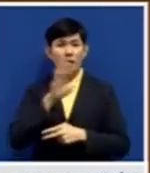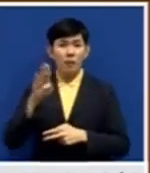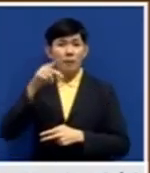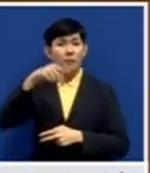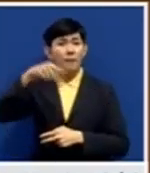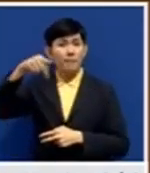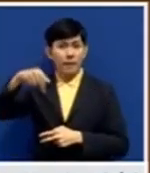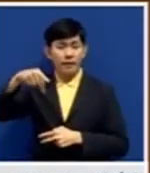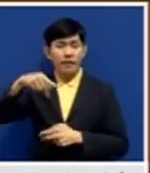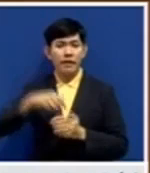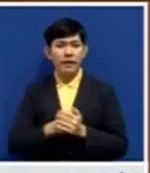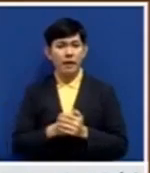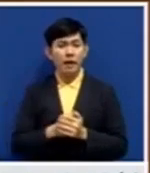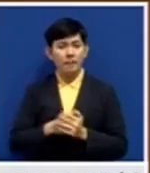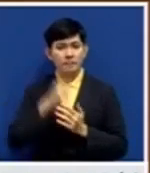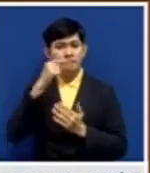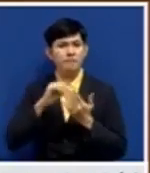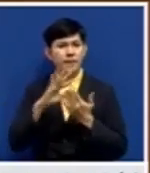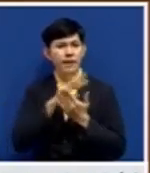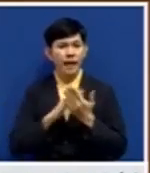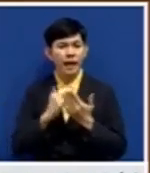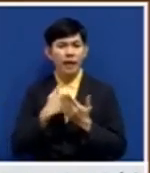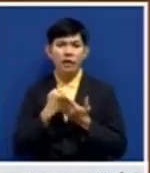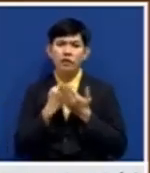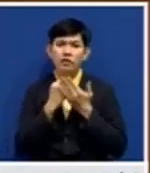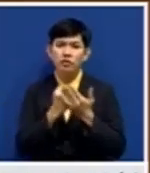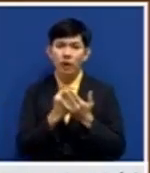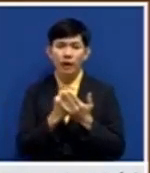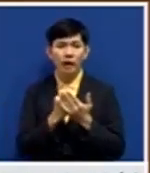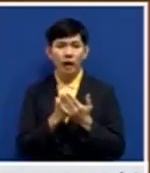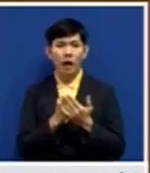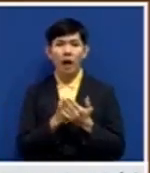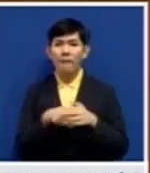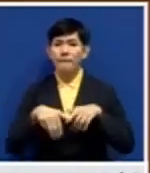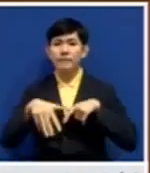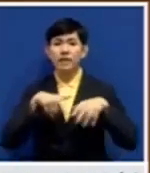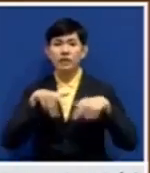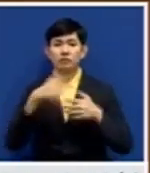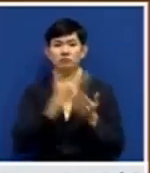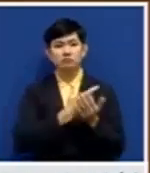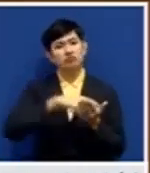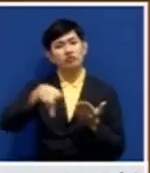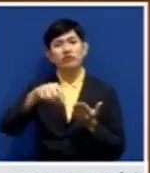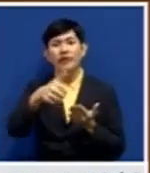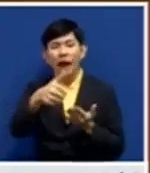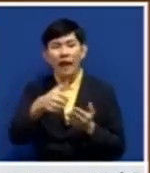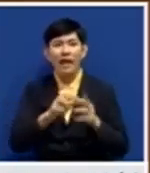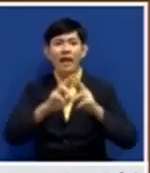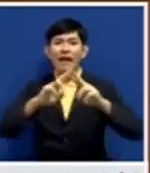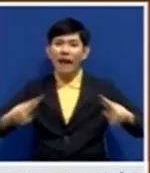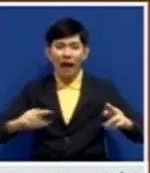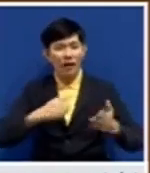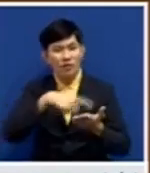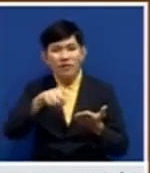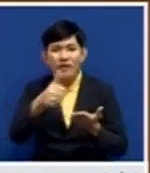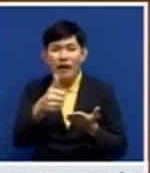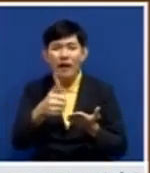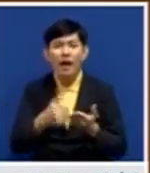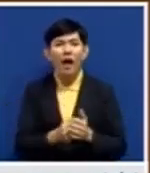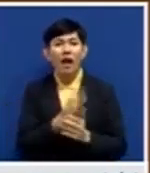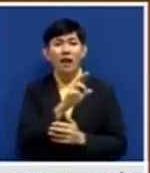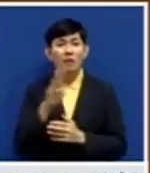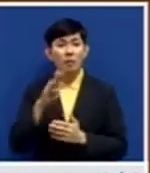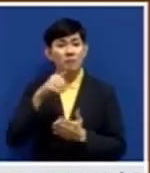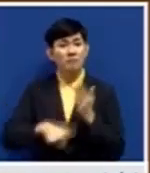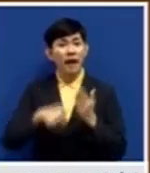พย์มันสามารถทำให้ทุกอย่างนี่ไปถึงมือชาวบ้านได้ร้านค้าย่อยได้ ทั้งระบบหนี